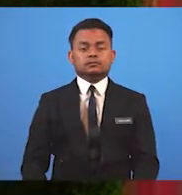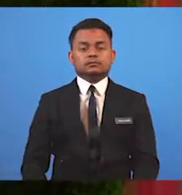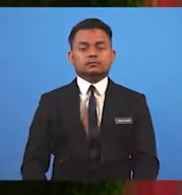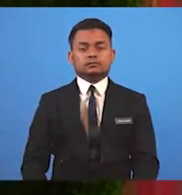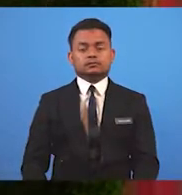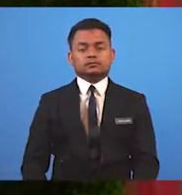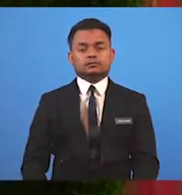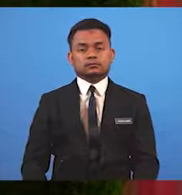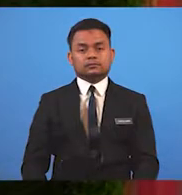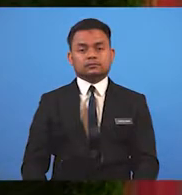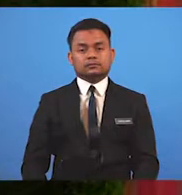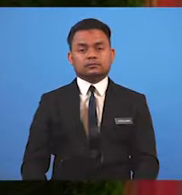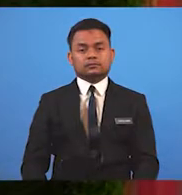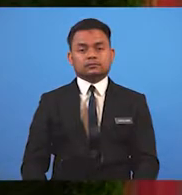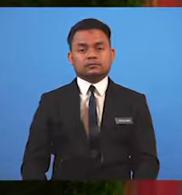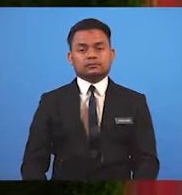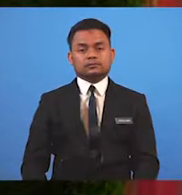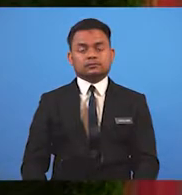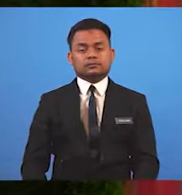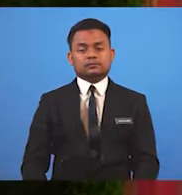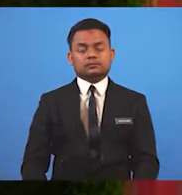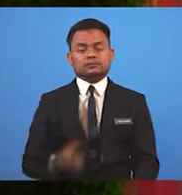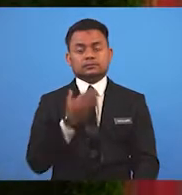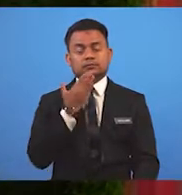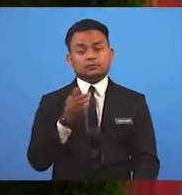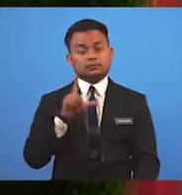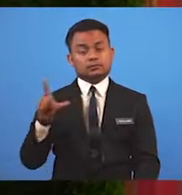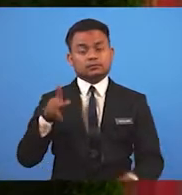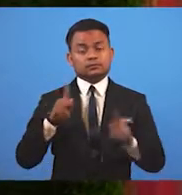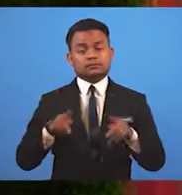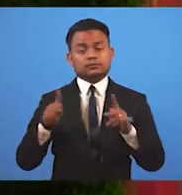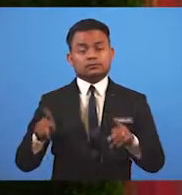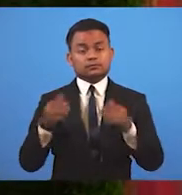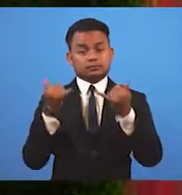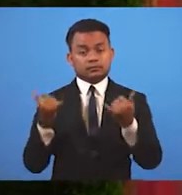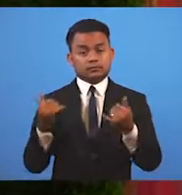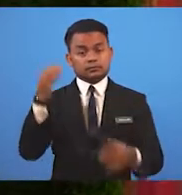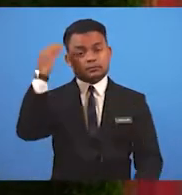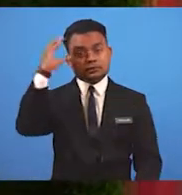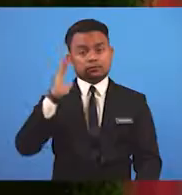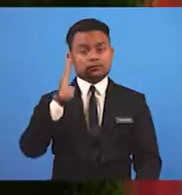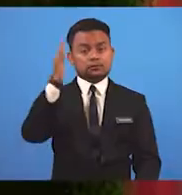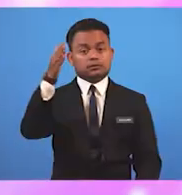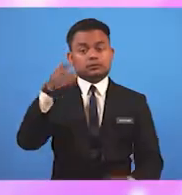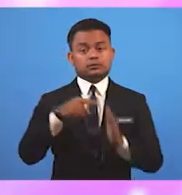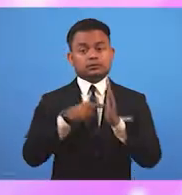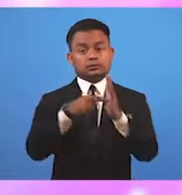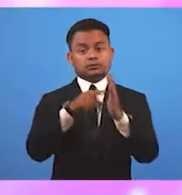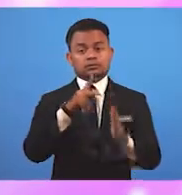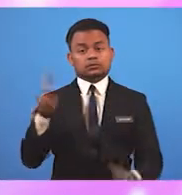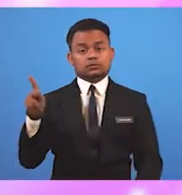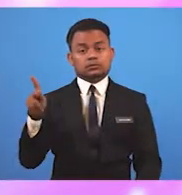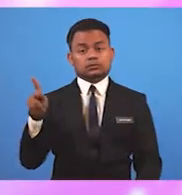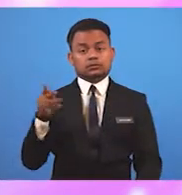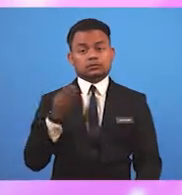diminta membangunkan kod segmen yang membolehkan mesin layan diri menerima wang